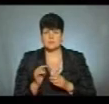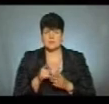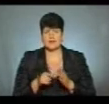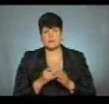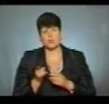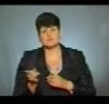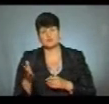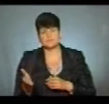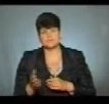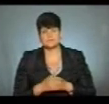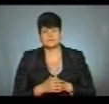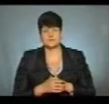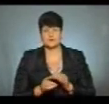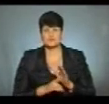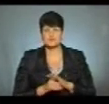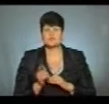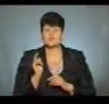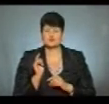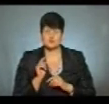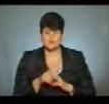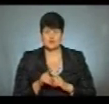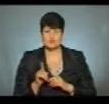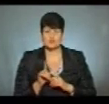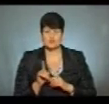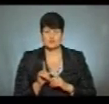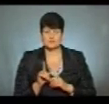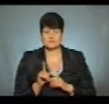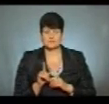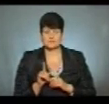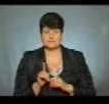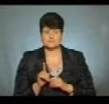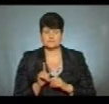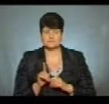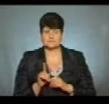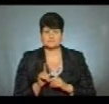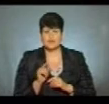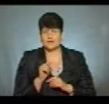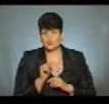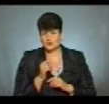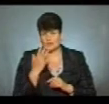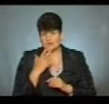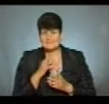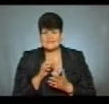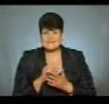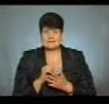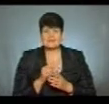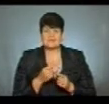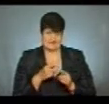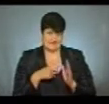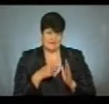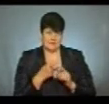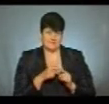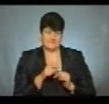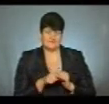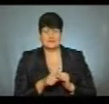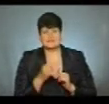об'їзної? Почнемо з того, що буквально тоді, коли знімався цей ефір,